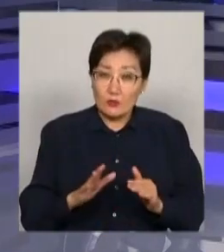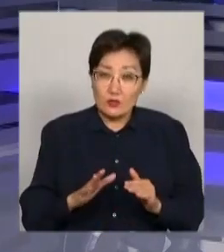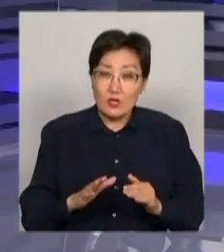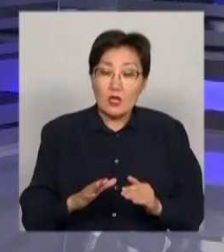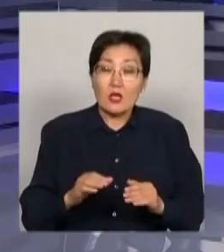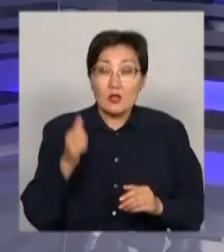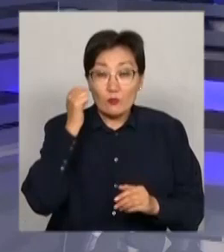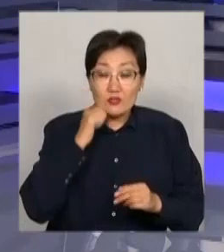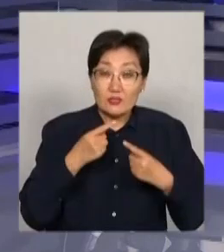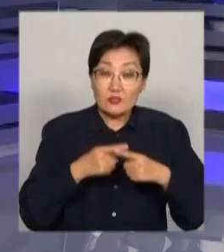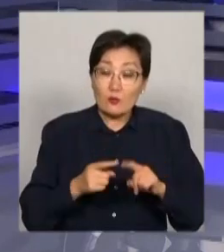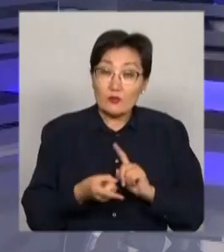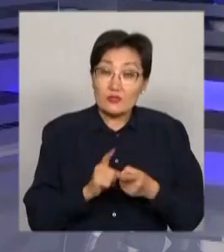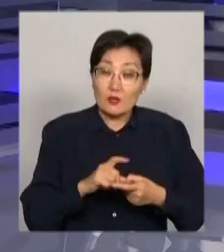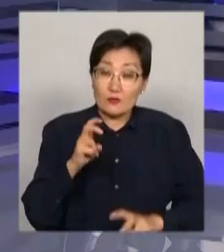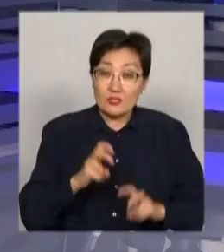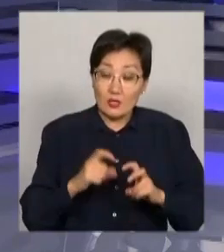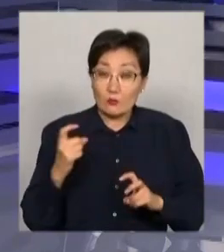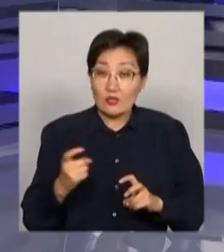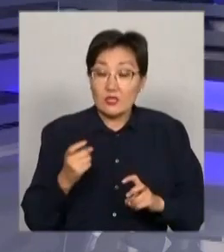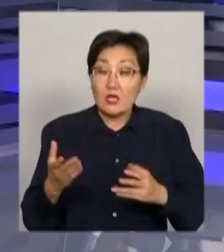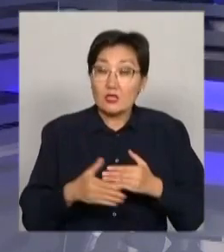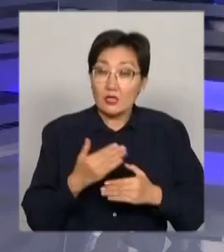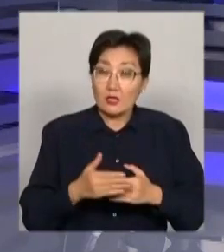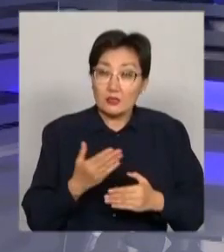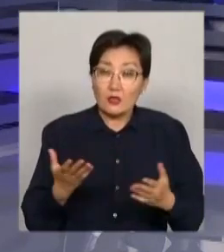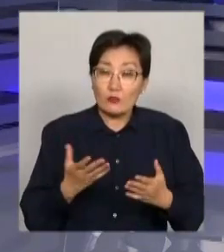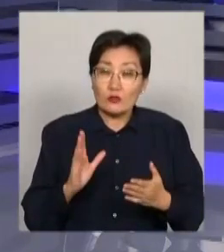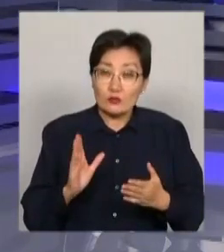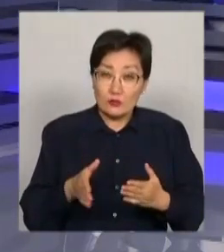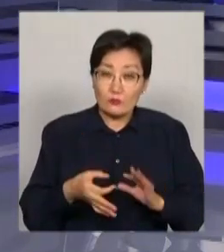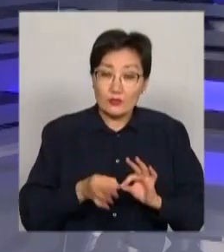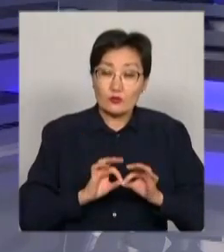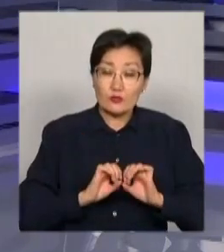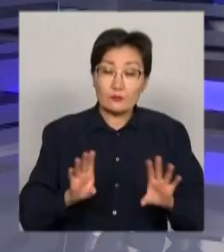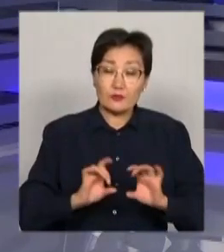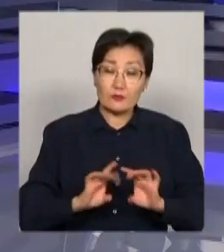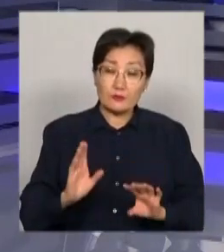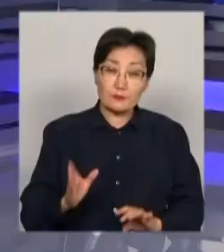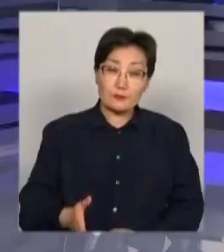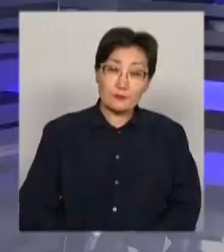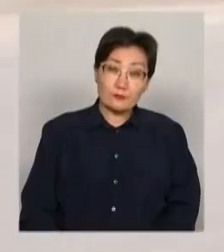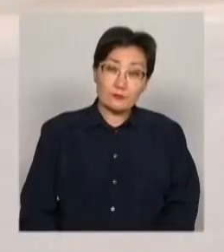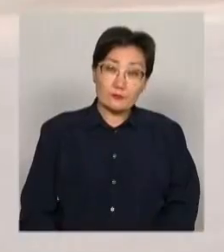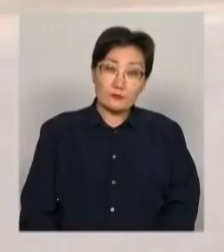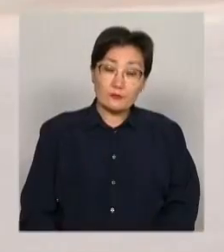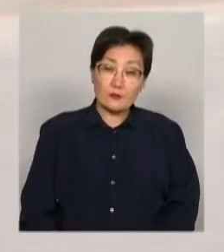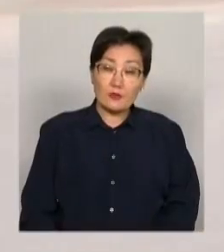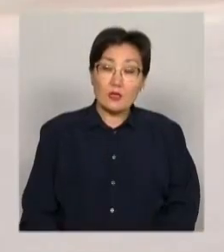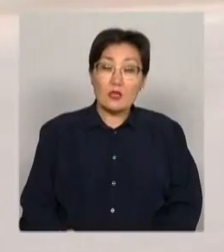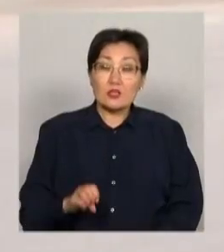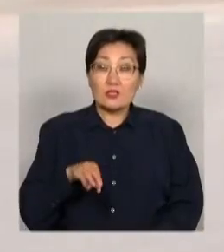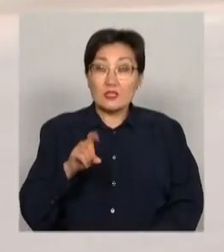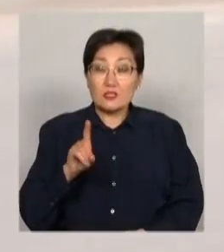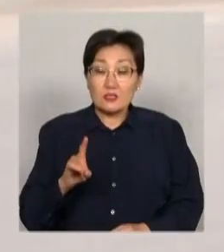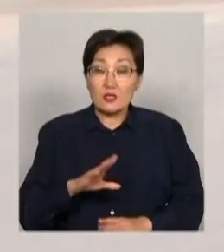Ескі техниканы ауыстырмаған өнеркәсіп иелеріне заң қатаңдатыла ма? Өмір Серікбекұлы тарқатсын. Теңіз кен